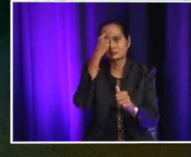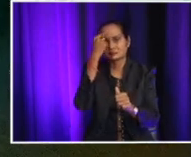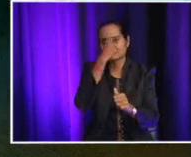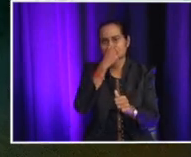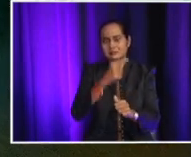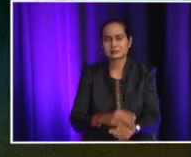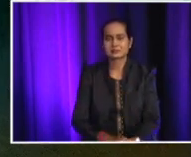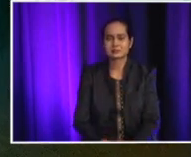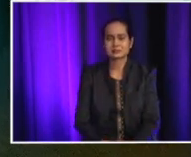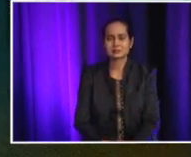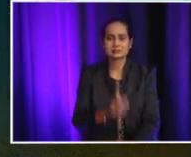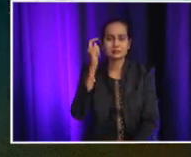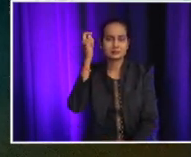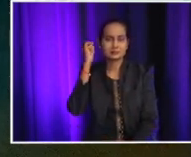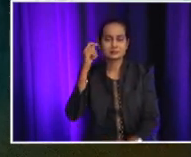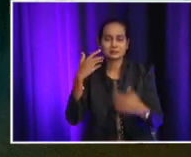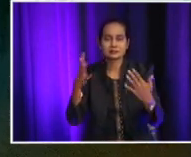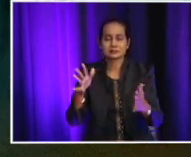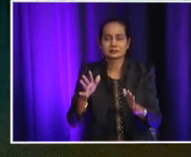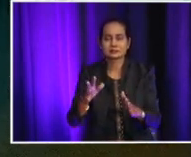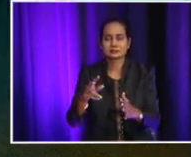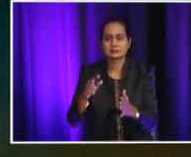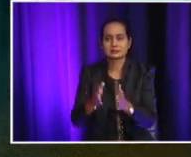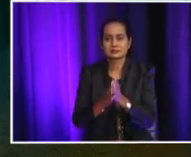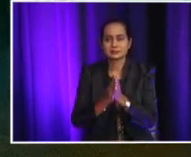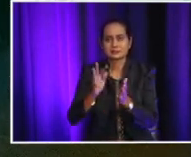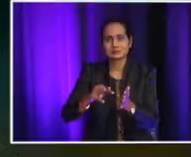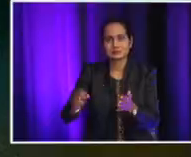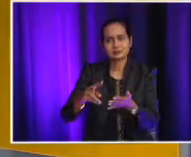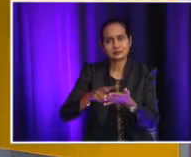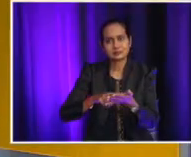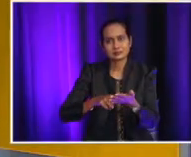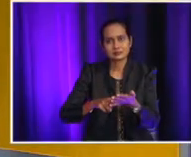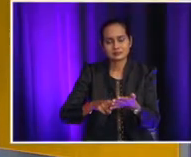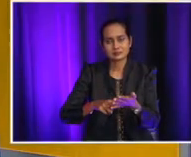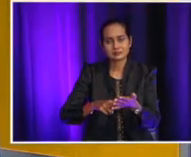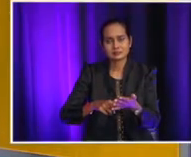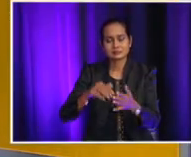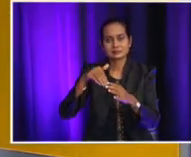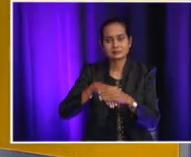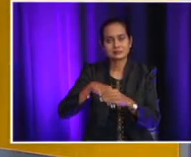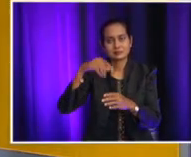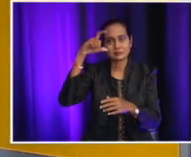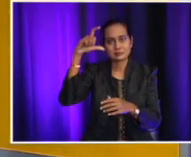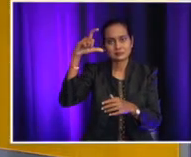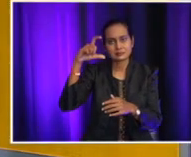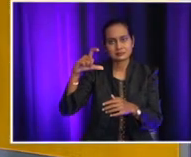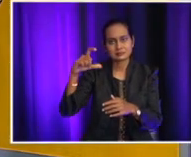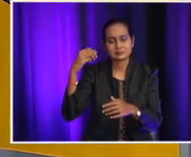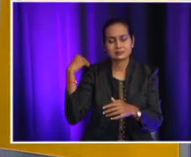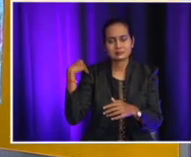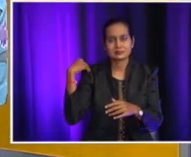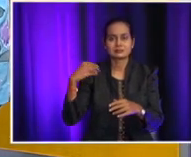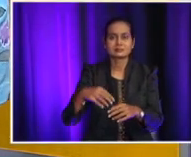mereka membaca dalam halaman tersebut mereka jumpai kajian menunjukkan bahwa rakyat negara kita ini